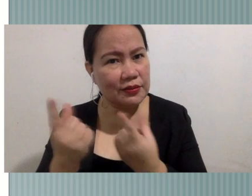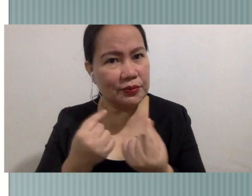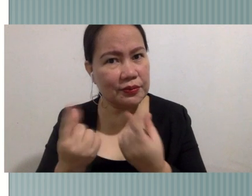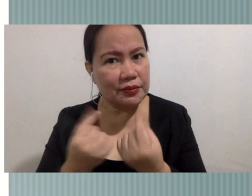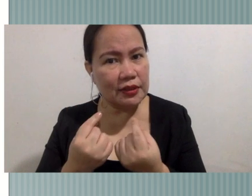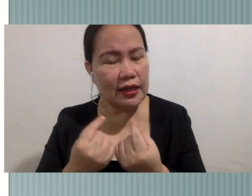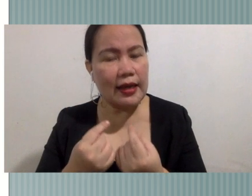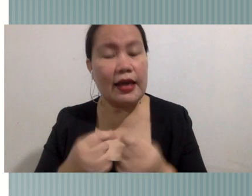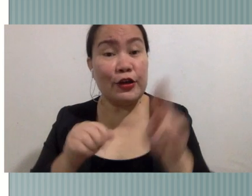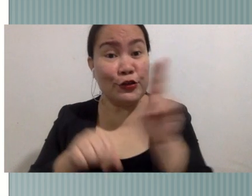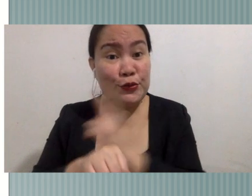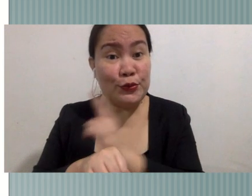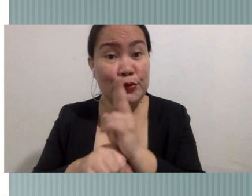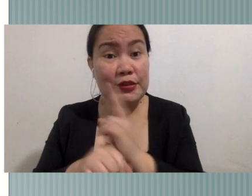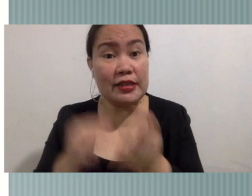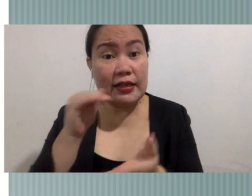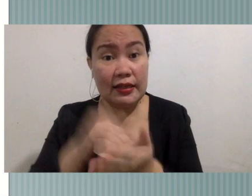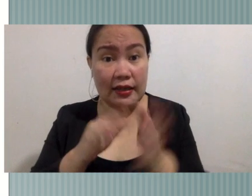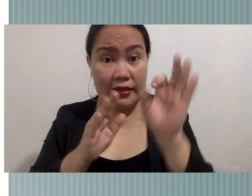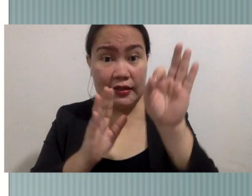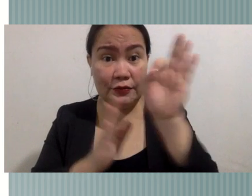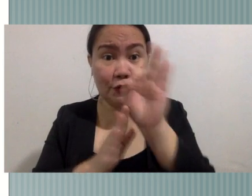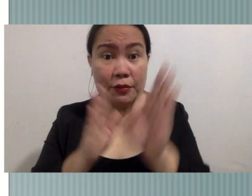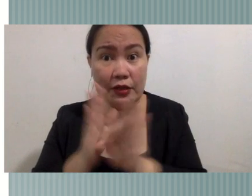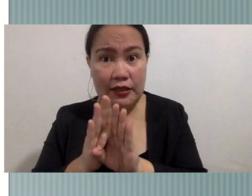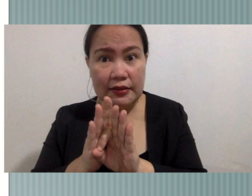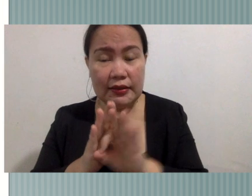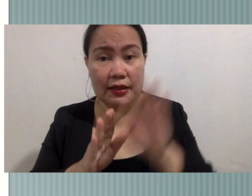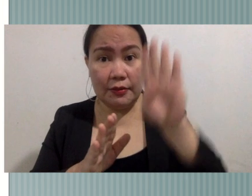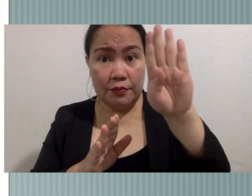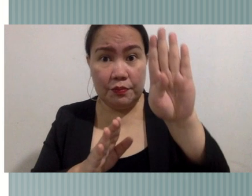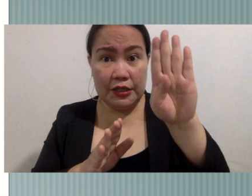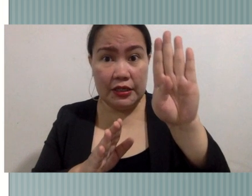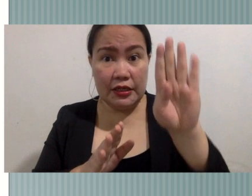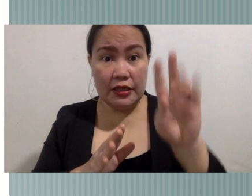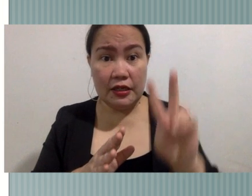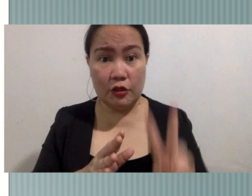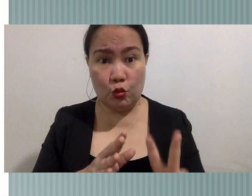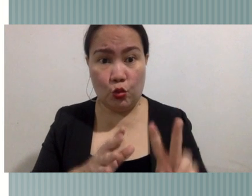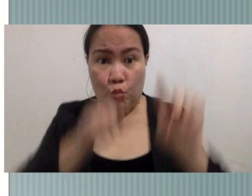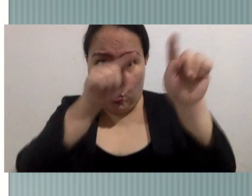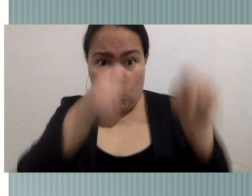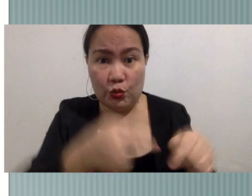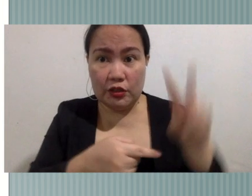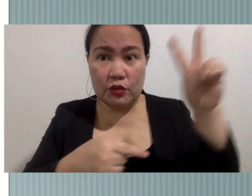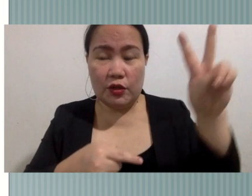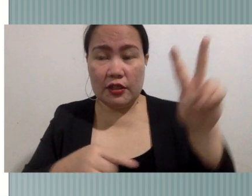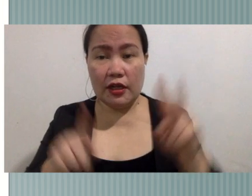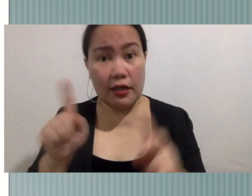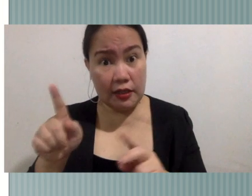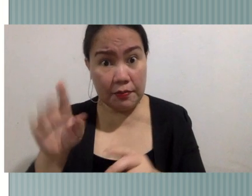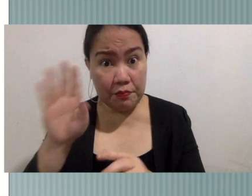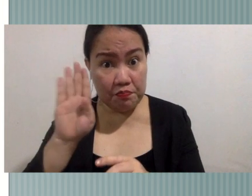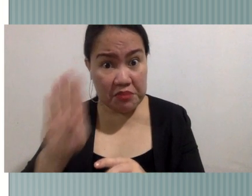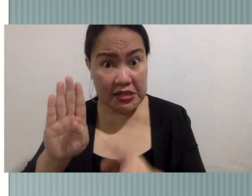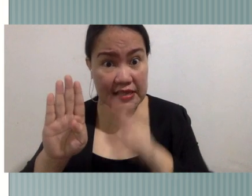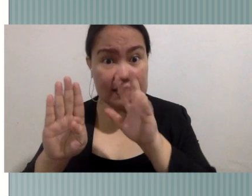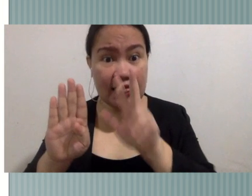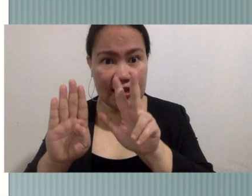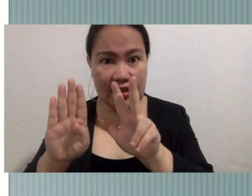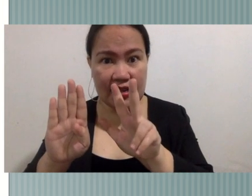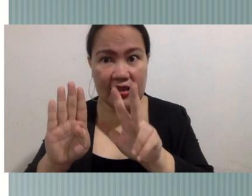natin? Gamit ulit yung equation na to. So, ito yung value ng b natin. Pagkakuha ng value ng